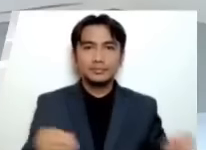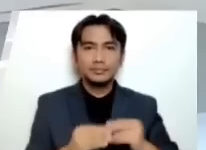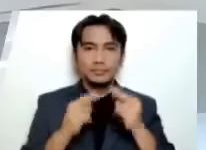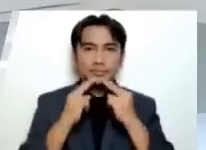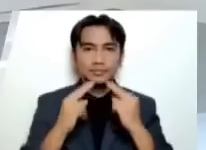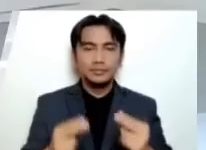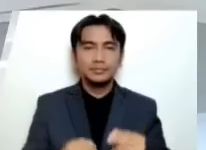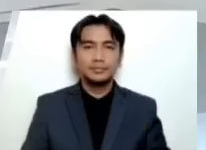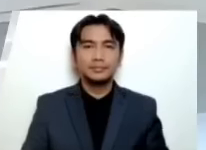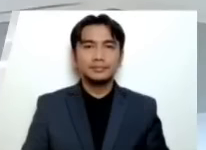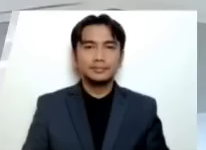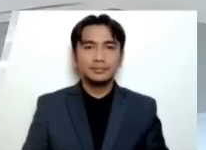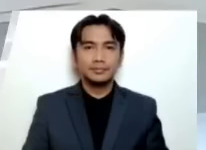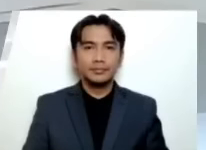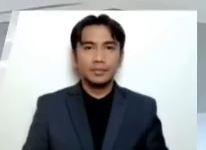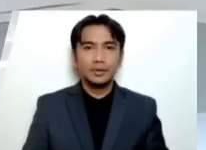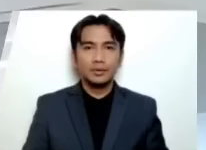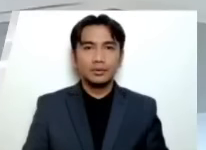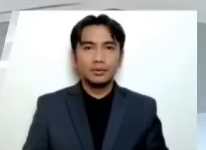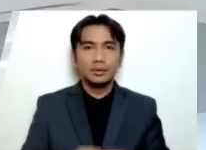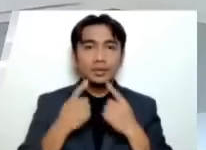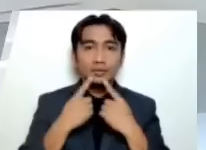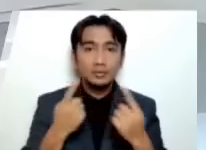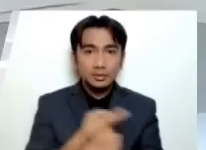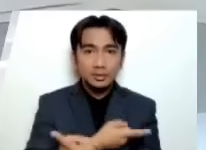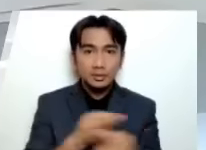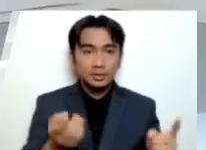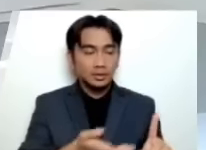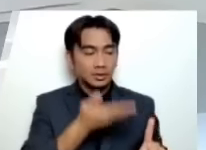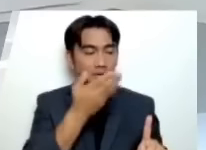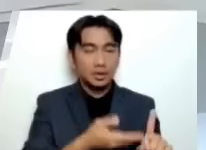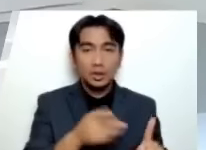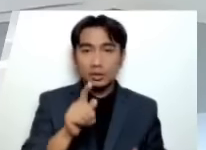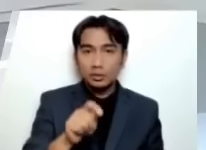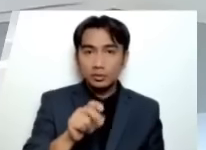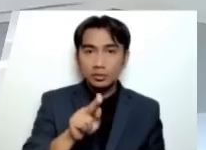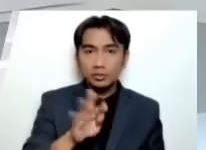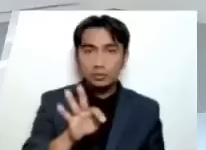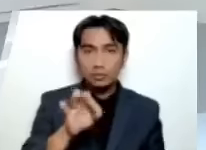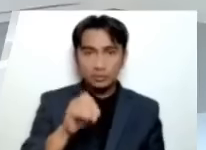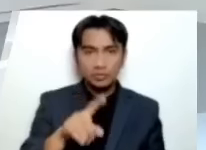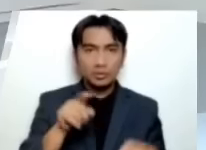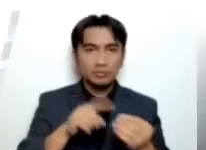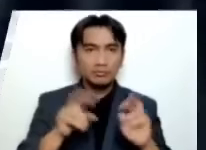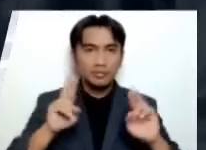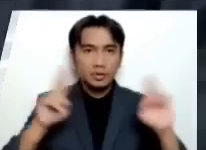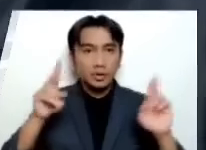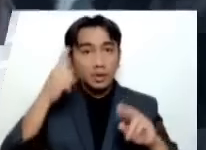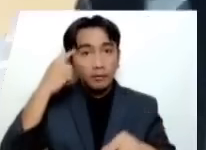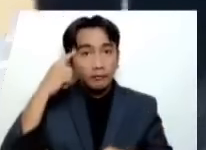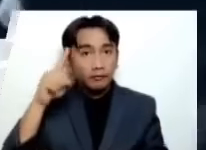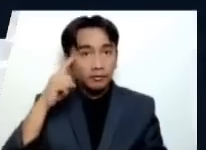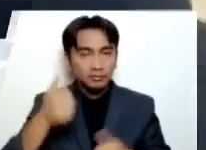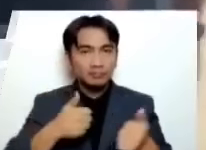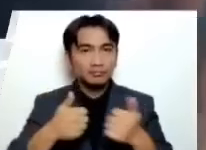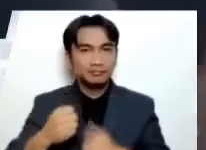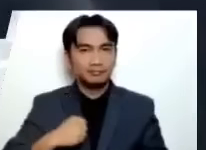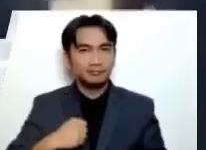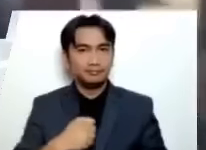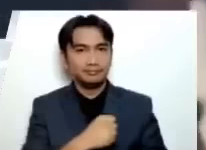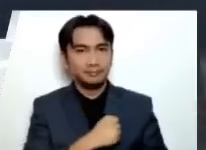Inanunsyo rin ang TV at radio personality na si Ben Tulfo ang kanyang kandidatura sa pagkasenador. Sa kanyang pagbisita sa kanyang hometown